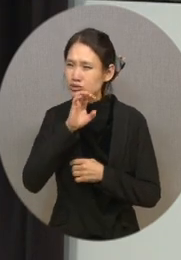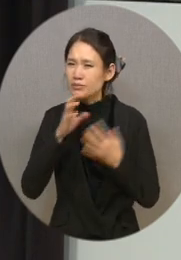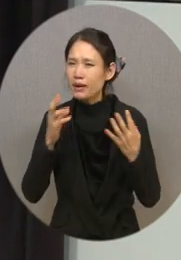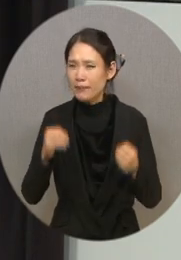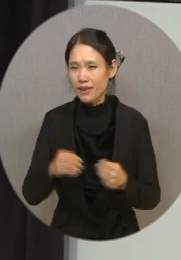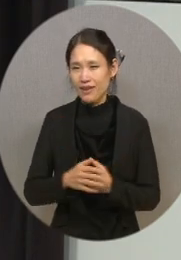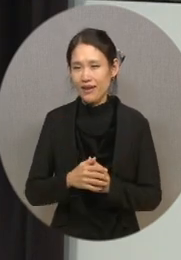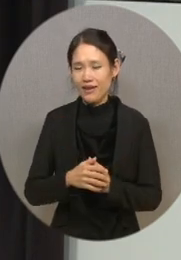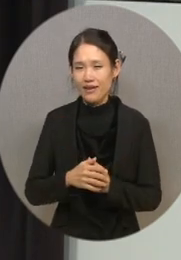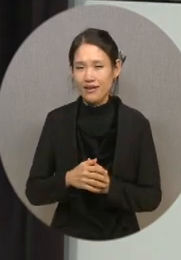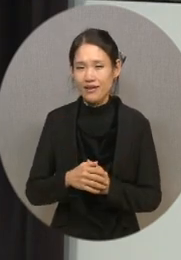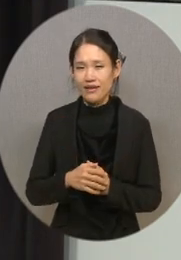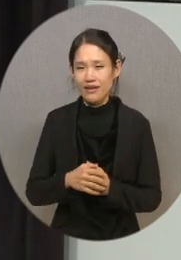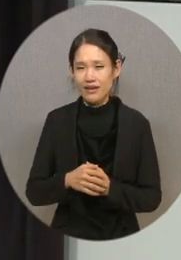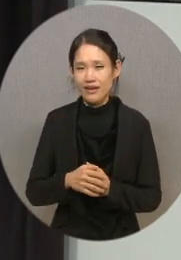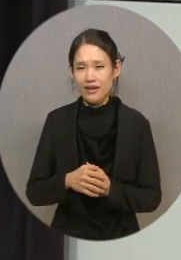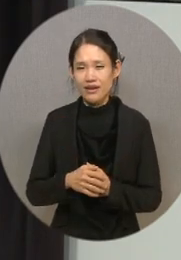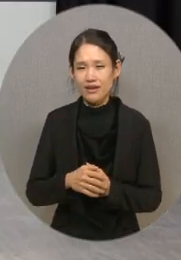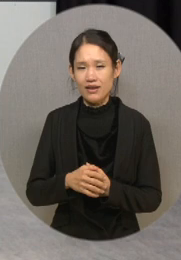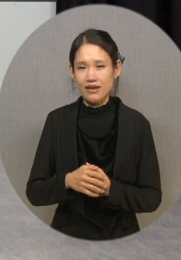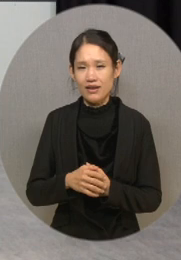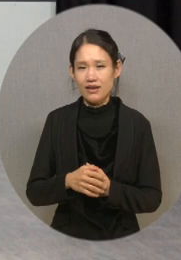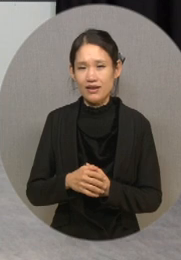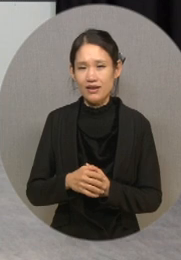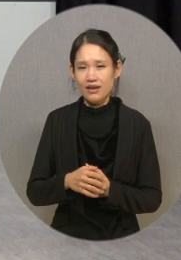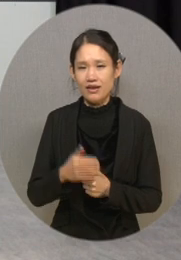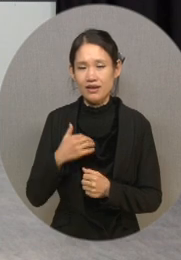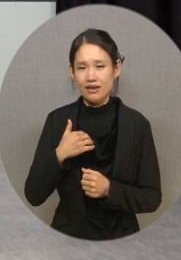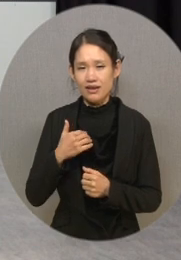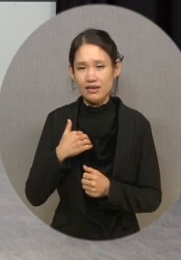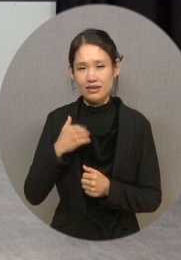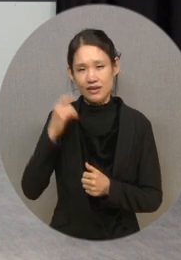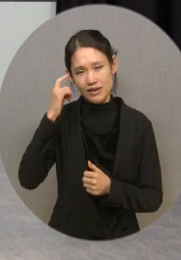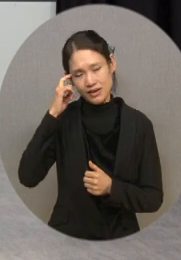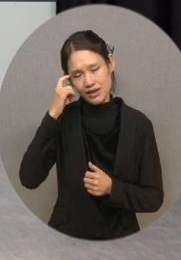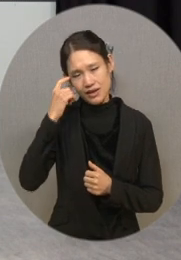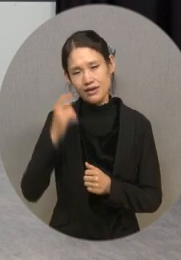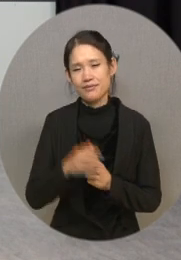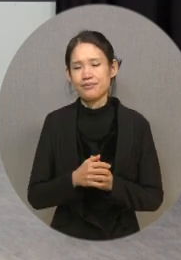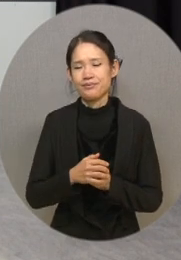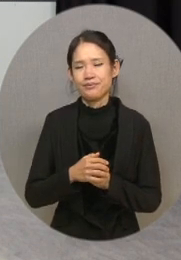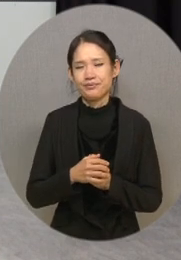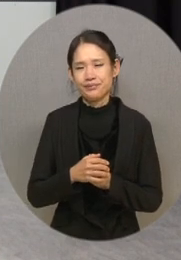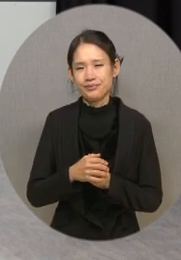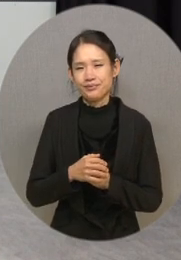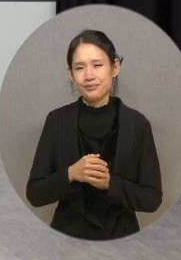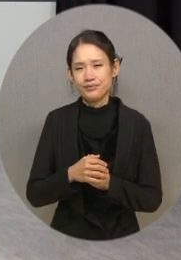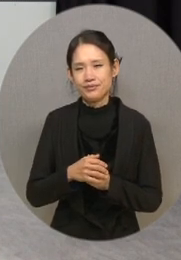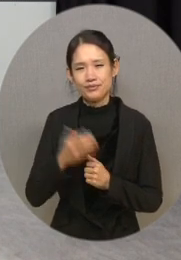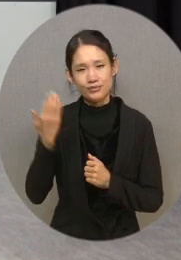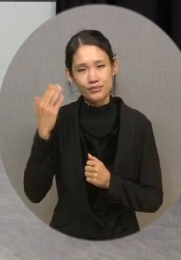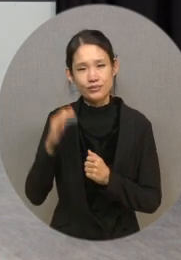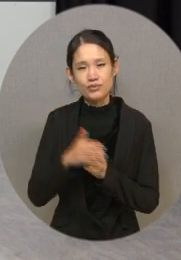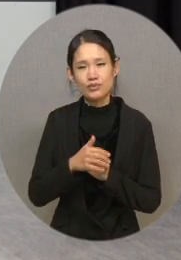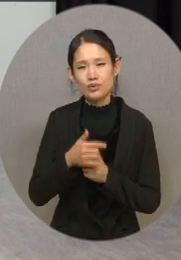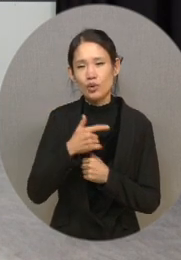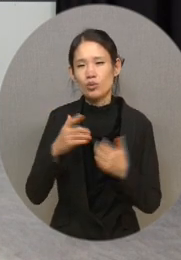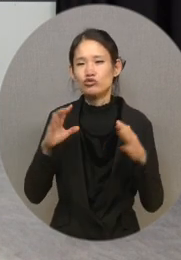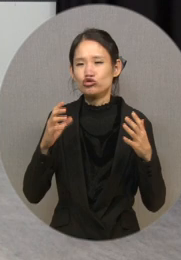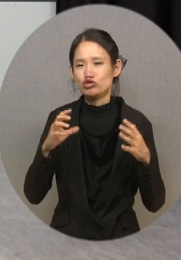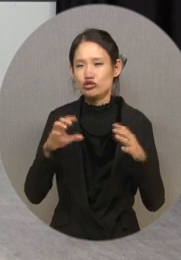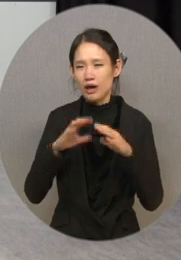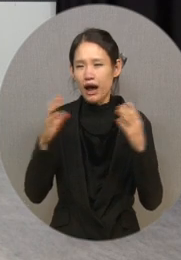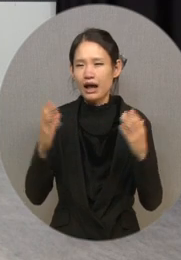네. 그 제가 보기는요. 네. 최근에 너무 국가가